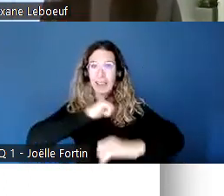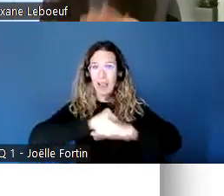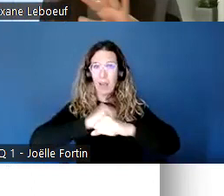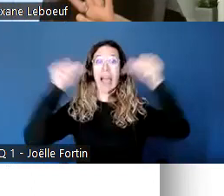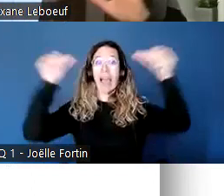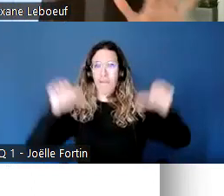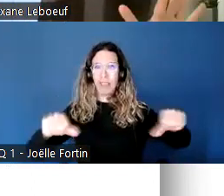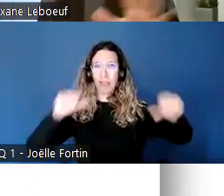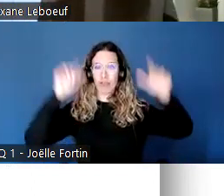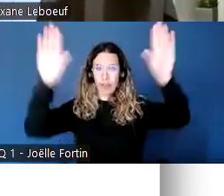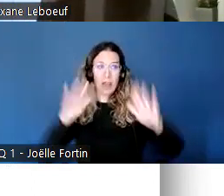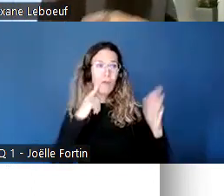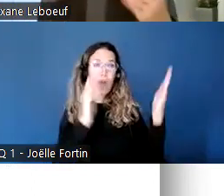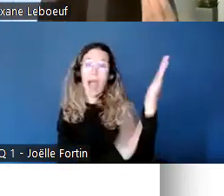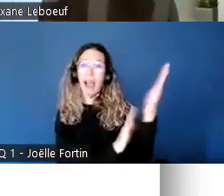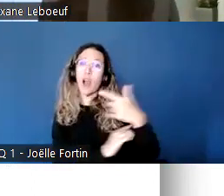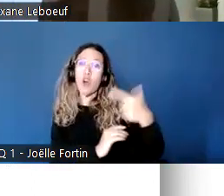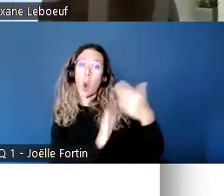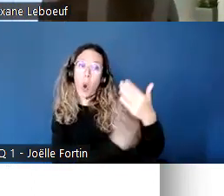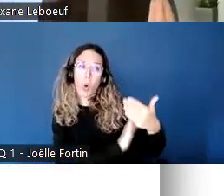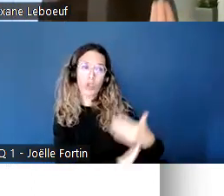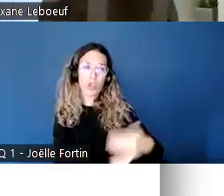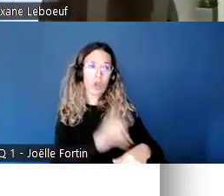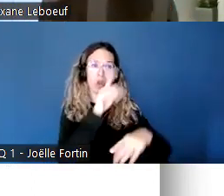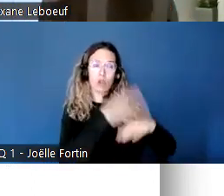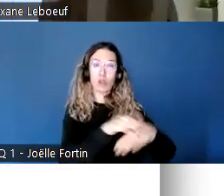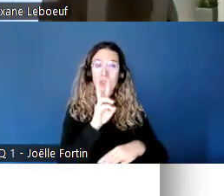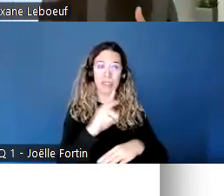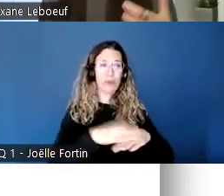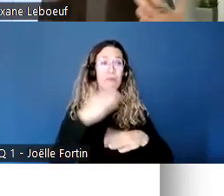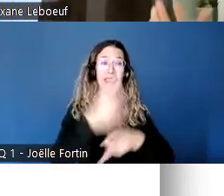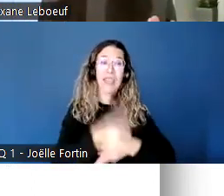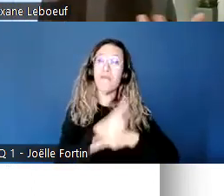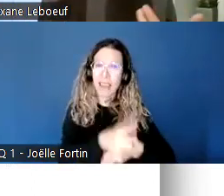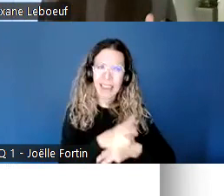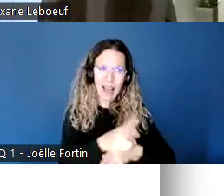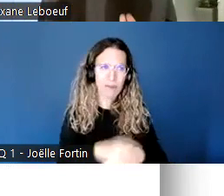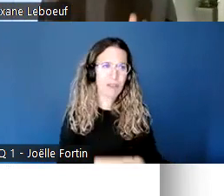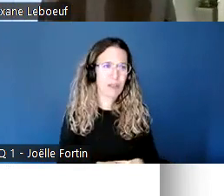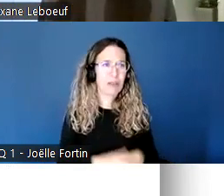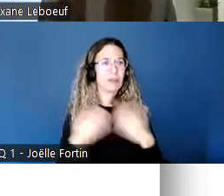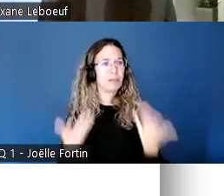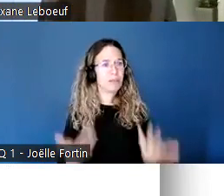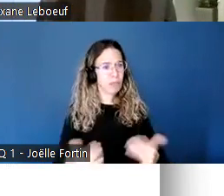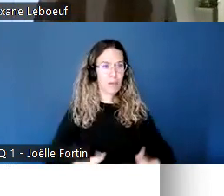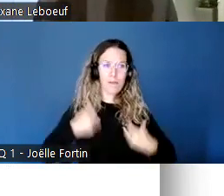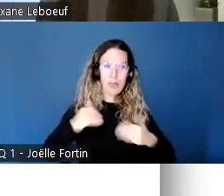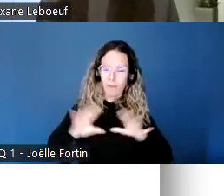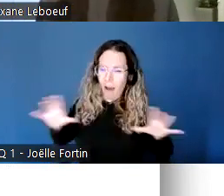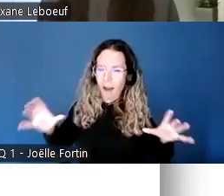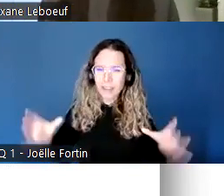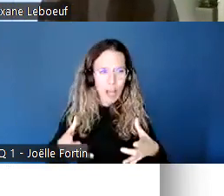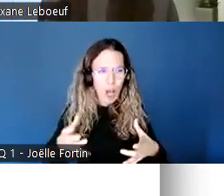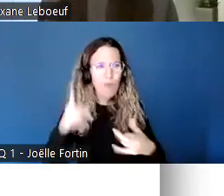d'affiches. Donc, à gauche, ce que vous voyez, c'est une des 6 affiches sur la bienveillance où on vient dire « Vivre en communauté, c'est faire la